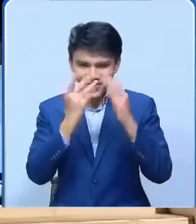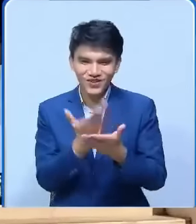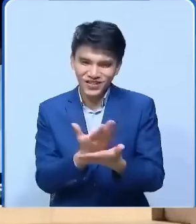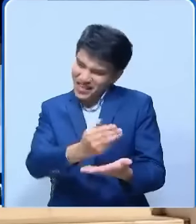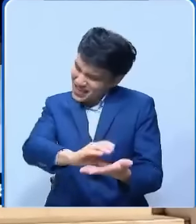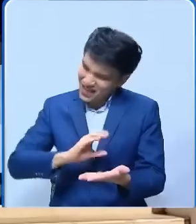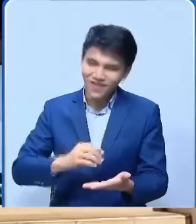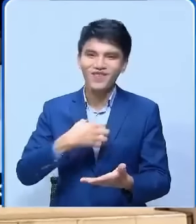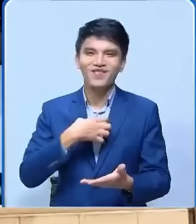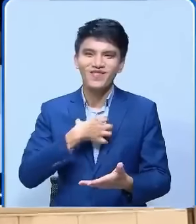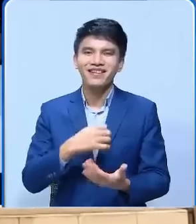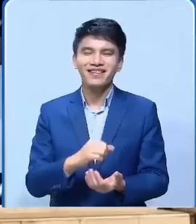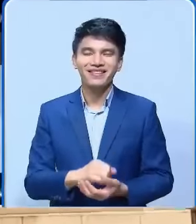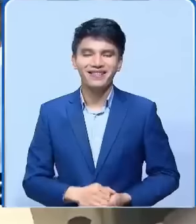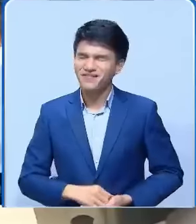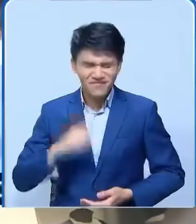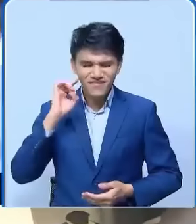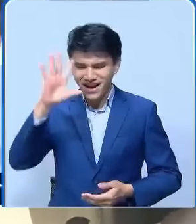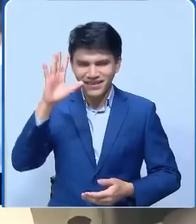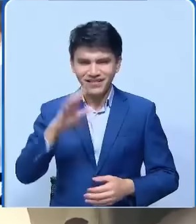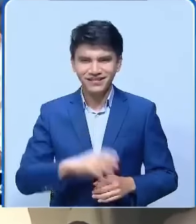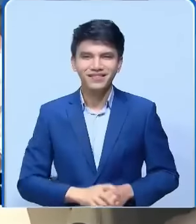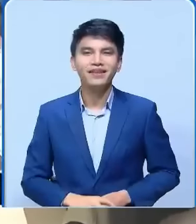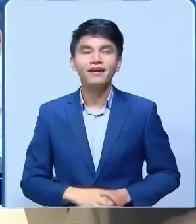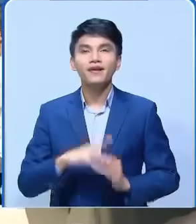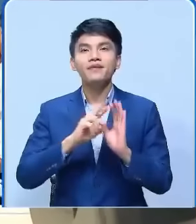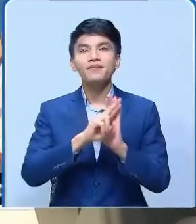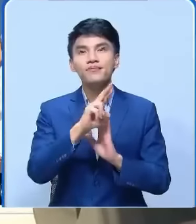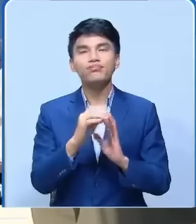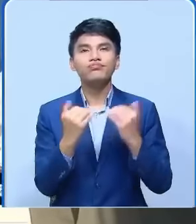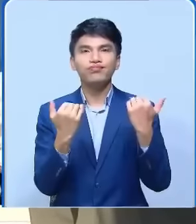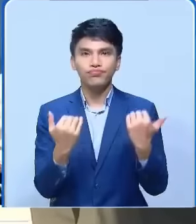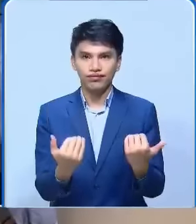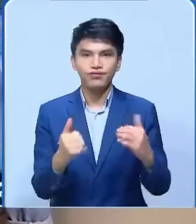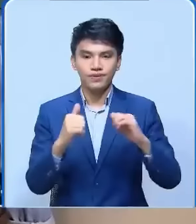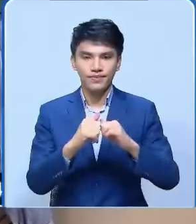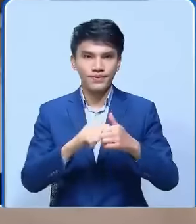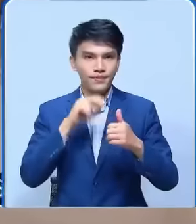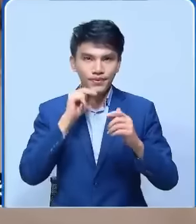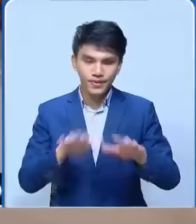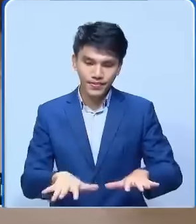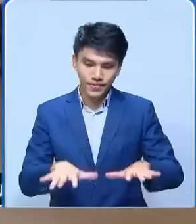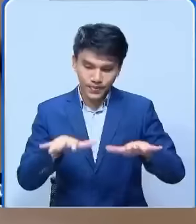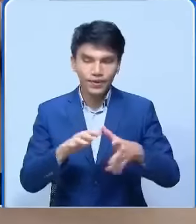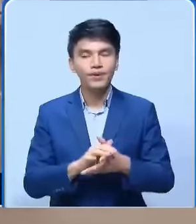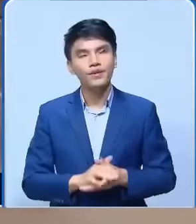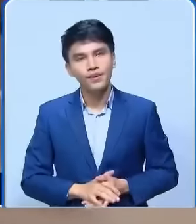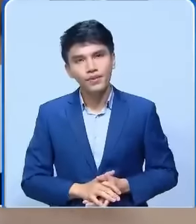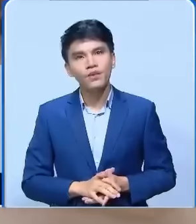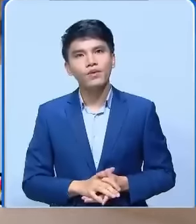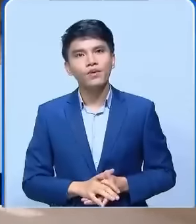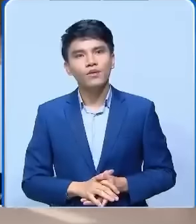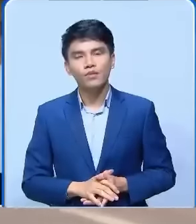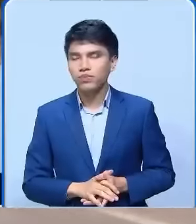ครจะไม่อยากได้แม่ว่าแล้วเรา อ่ะแต่ว่าเชียงรายเป็นพื้นที่ประสบภัยน้ำท่วมใช่ไหมคุณ ทุลักทุเลกันหน่อยใช่